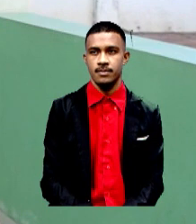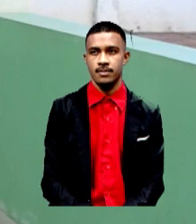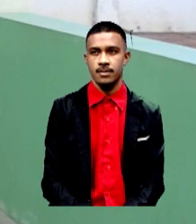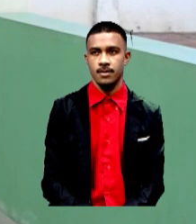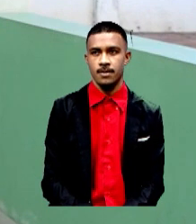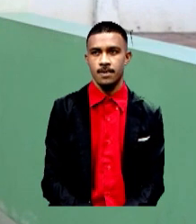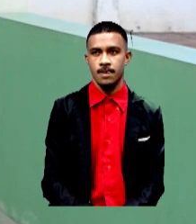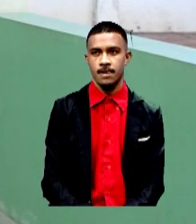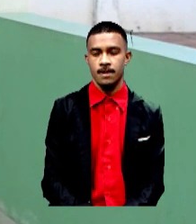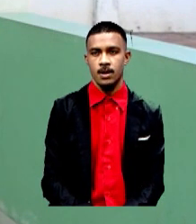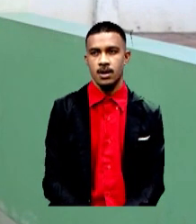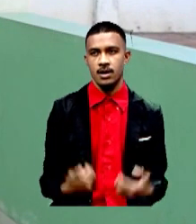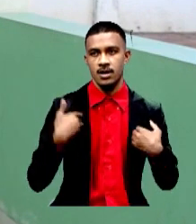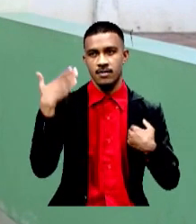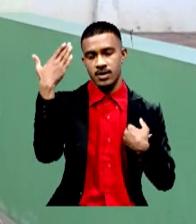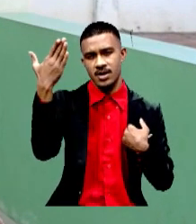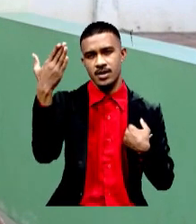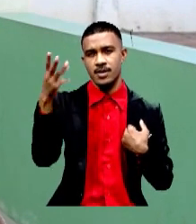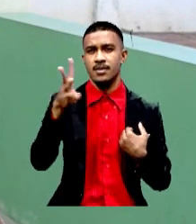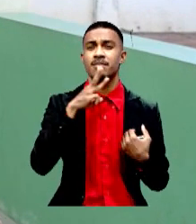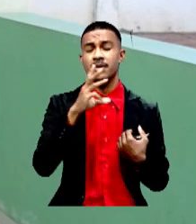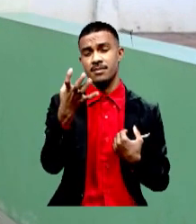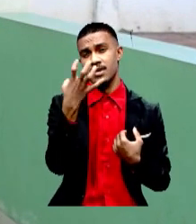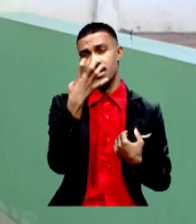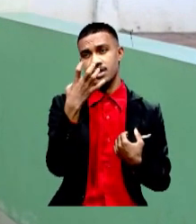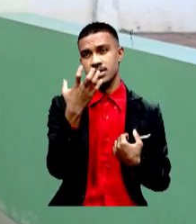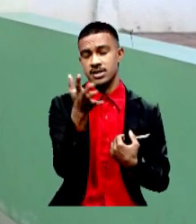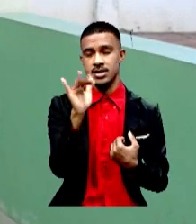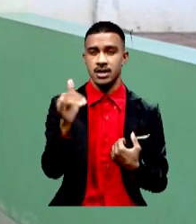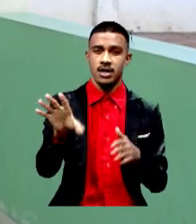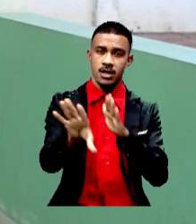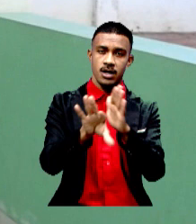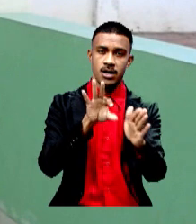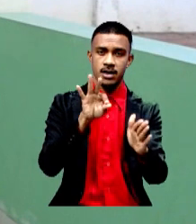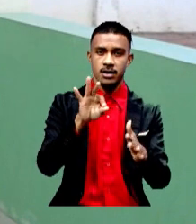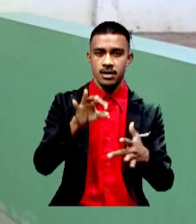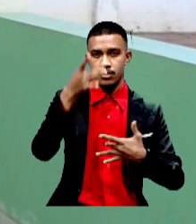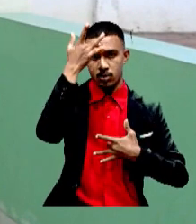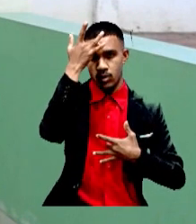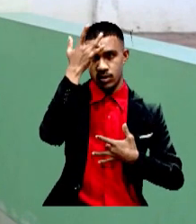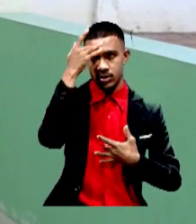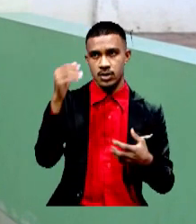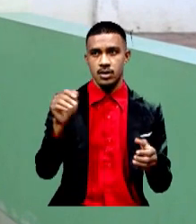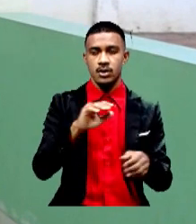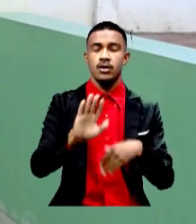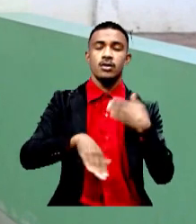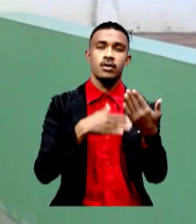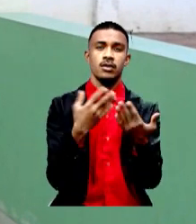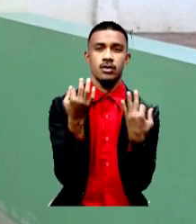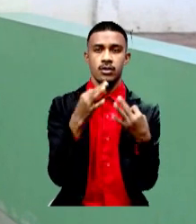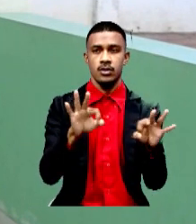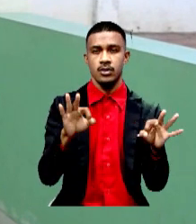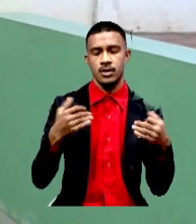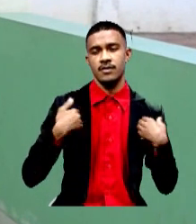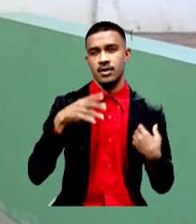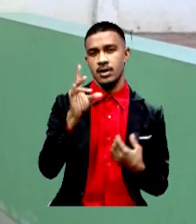jadi dua ini partai tumbuh bermanas, mukul bermanas. Sehingga ni makanya tanya moras ni. Hotu ya